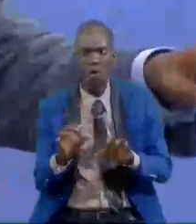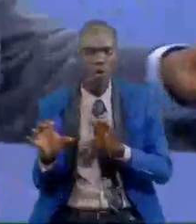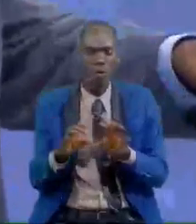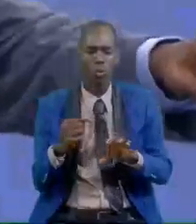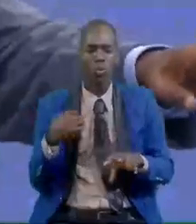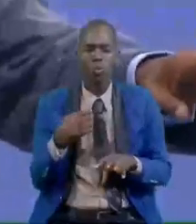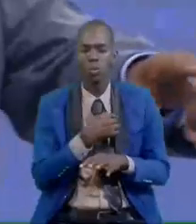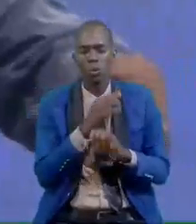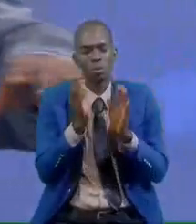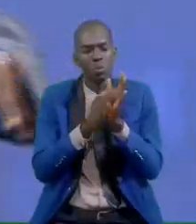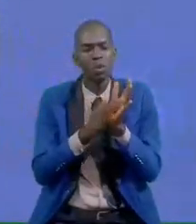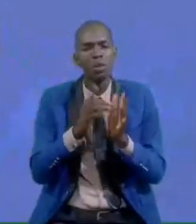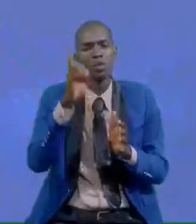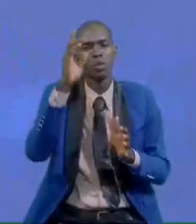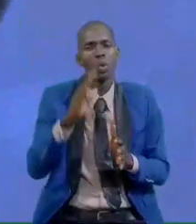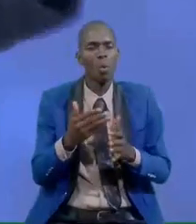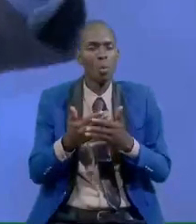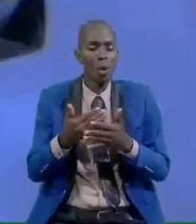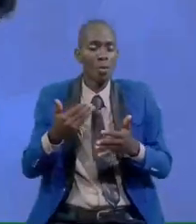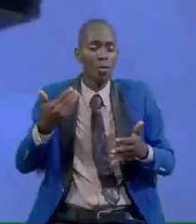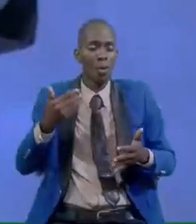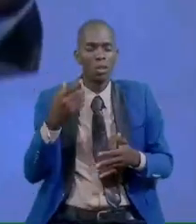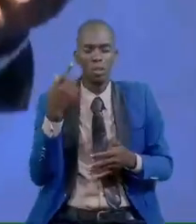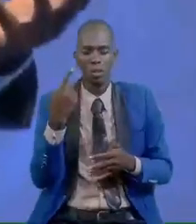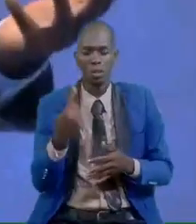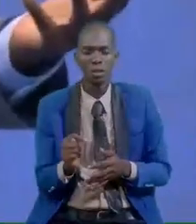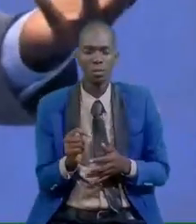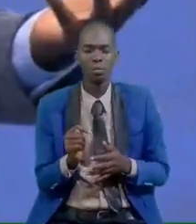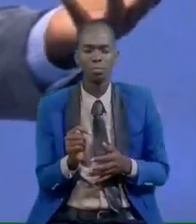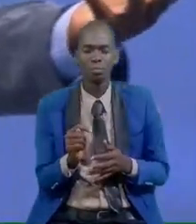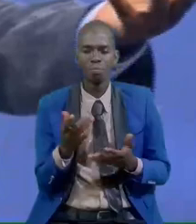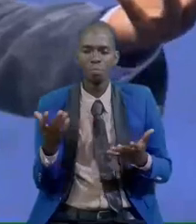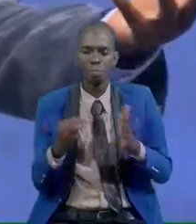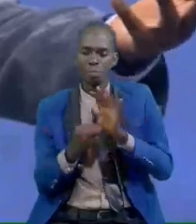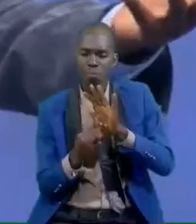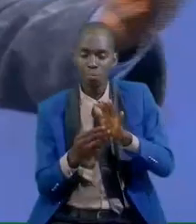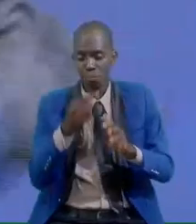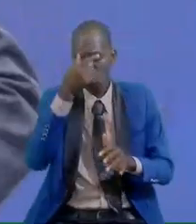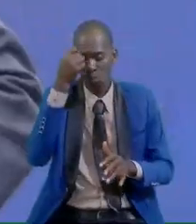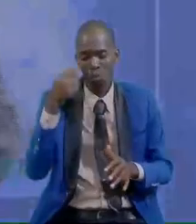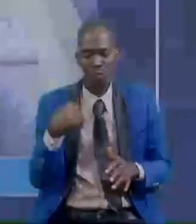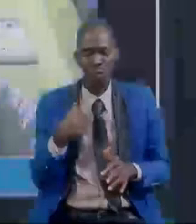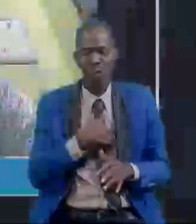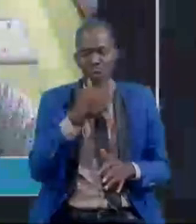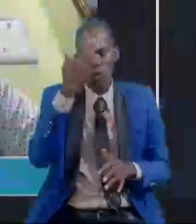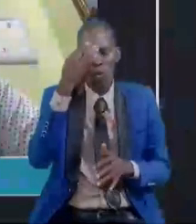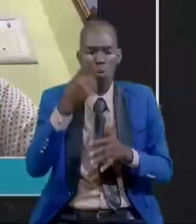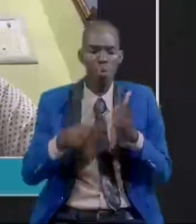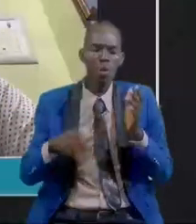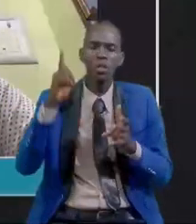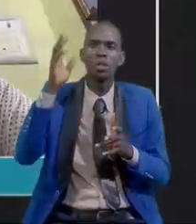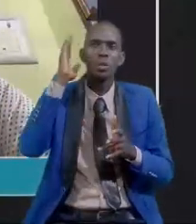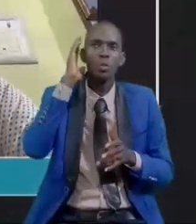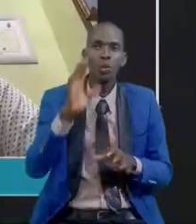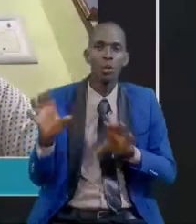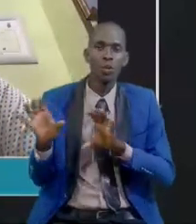Dieu avant la manifestation? Nous louons Dieu parce que nous savons ce qu'il fera. Nous disons,